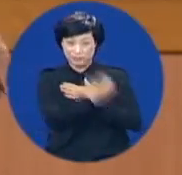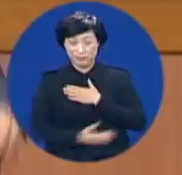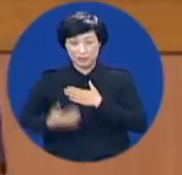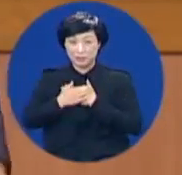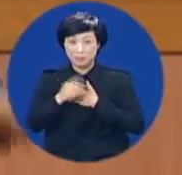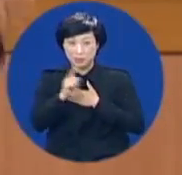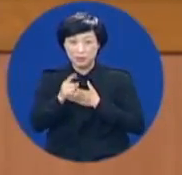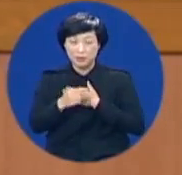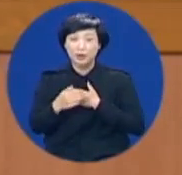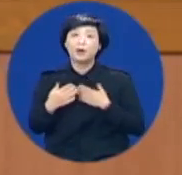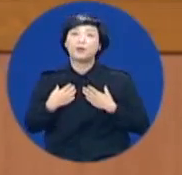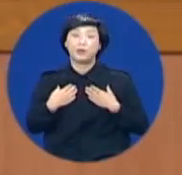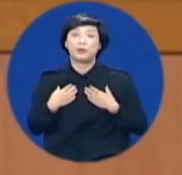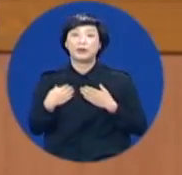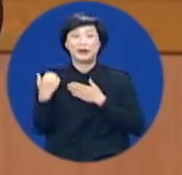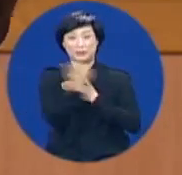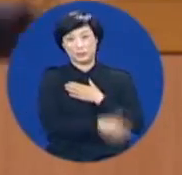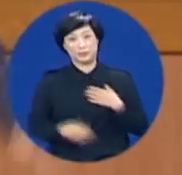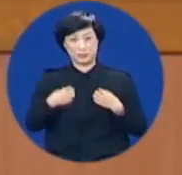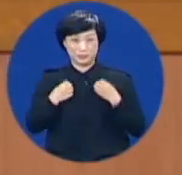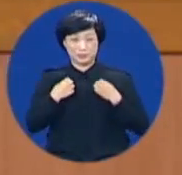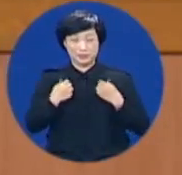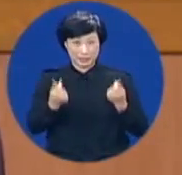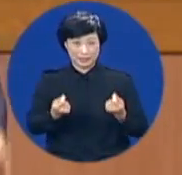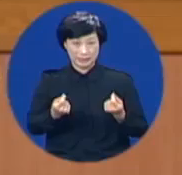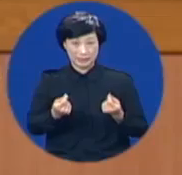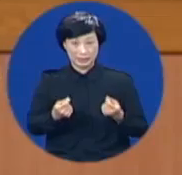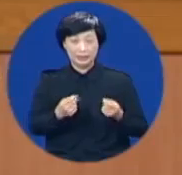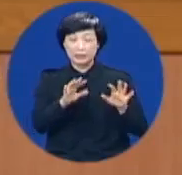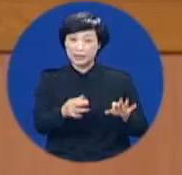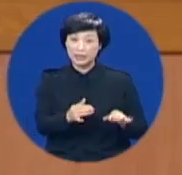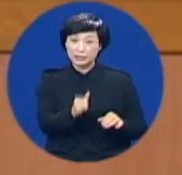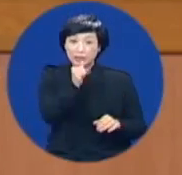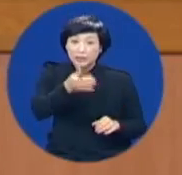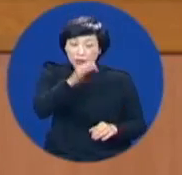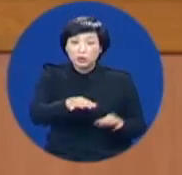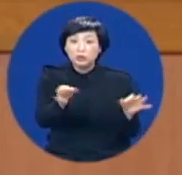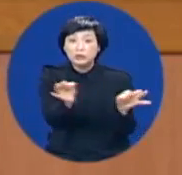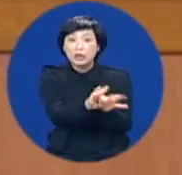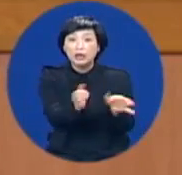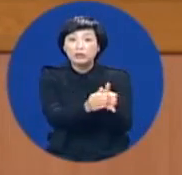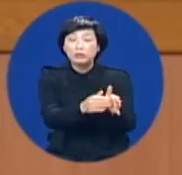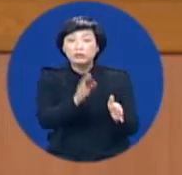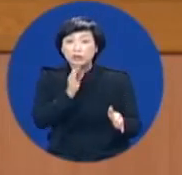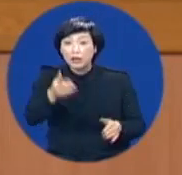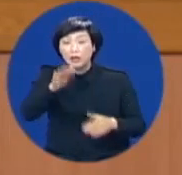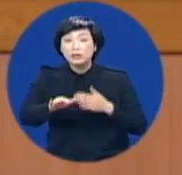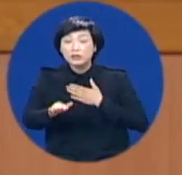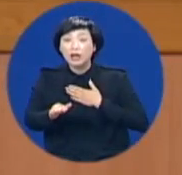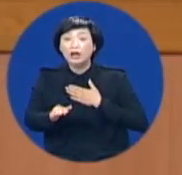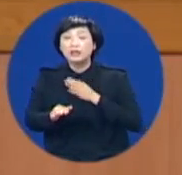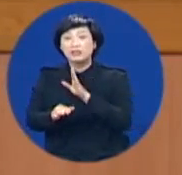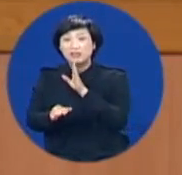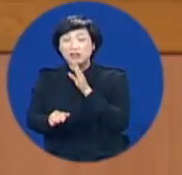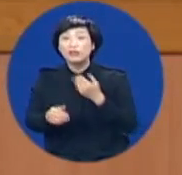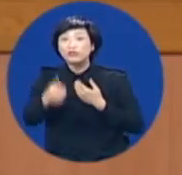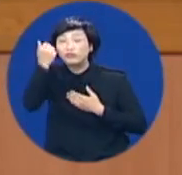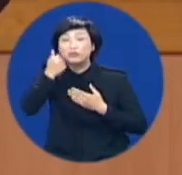작업복과 같이 있다가 없어지는 존재요. 진짜 나라는 존재는 내가 자고